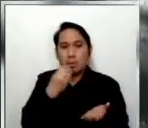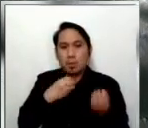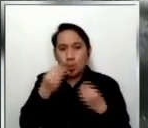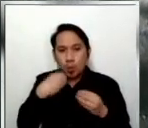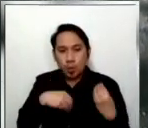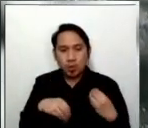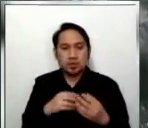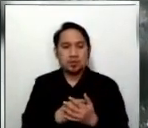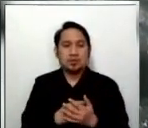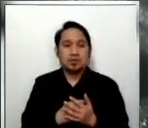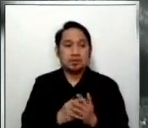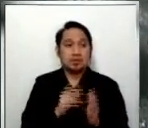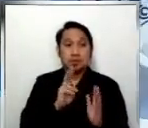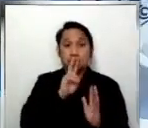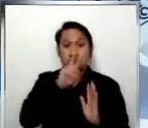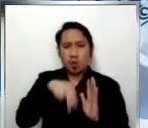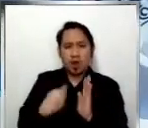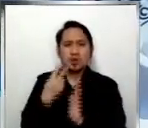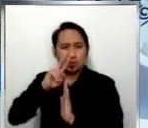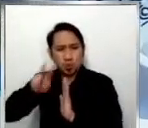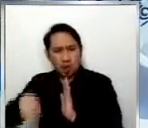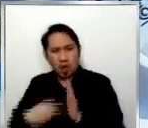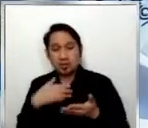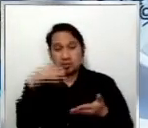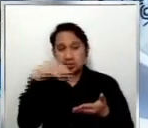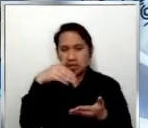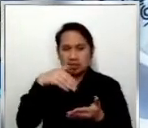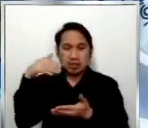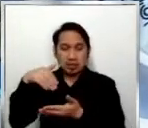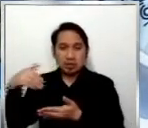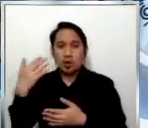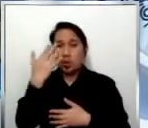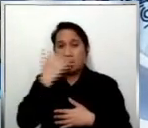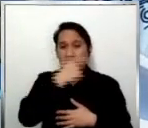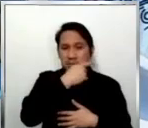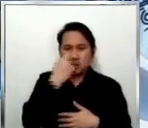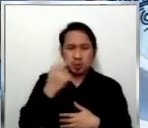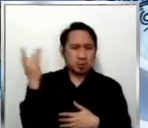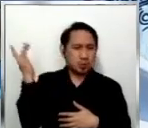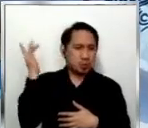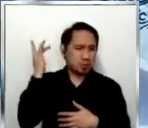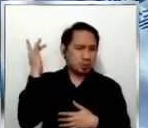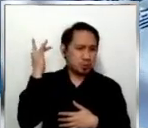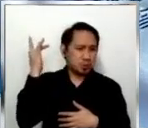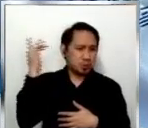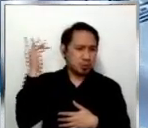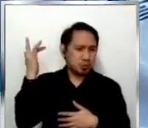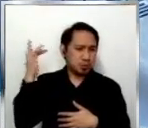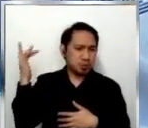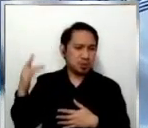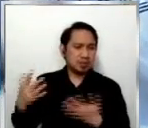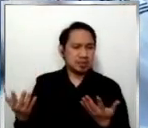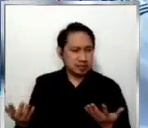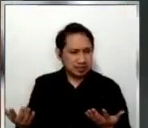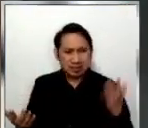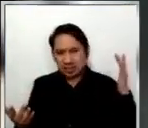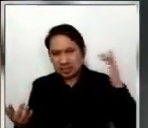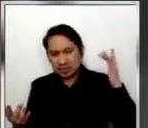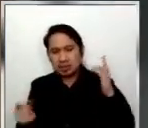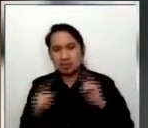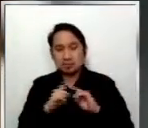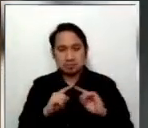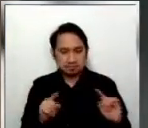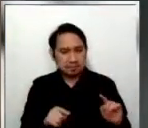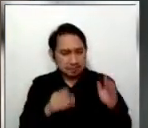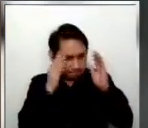2 oras ang online class ni Micah. Hirap man dahil sa ingay ng mga sasakyan at paligid, pilit siyang sumasabay sa klase.